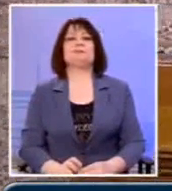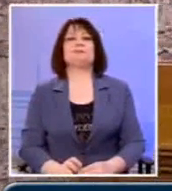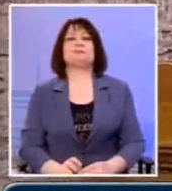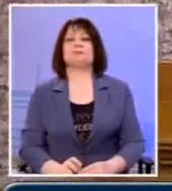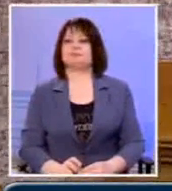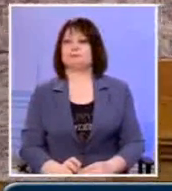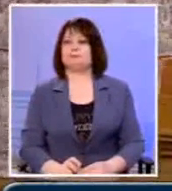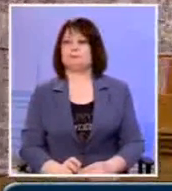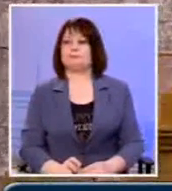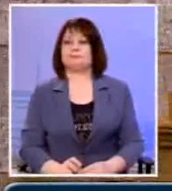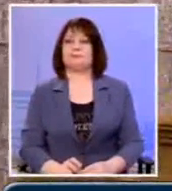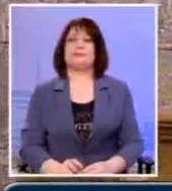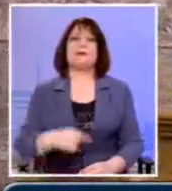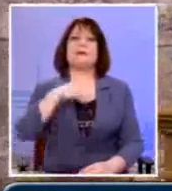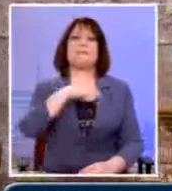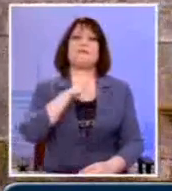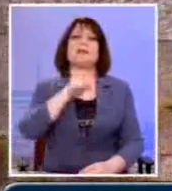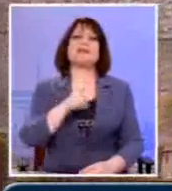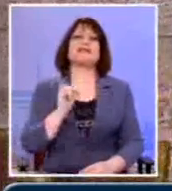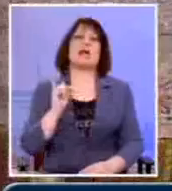Και αναφέρεται στο PSI.